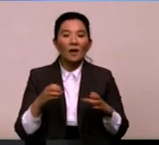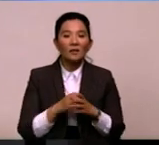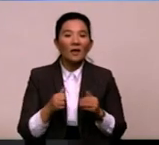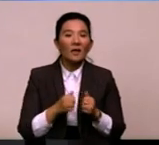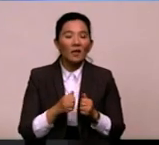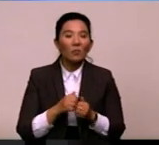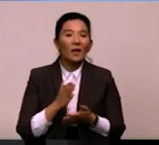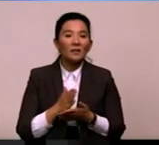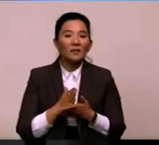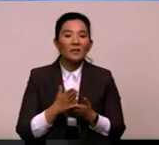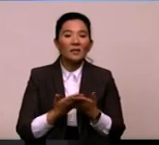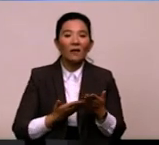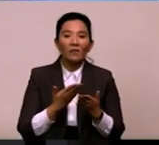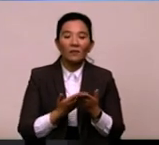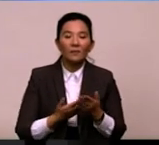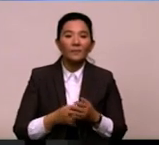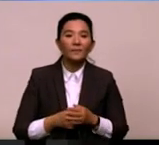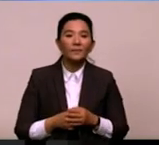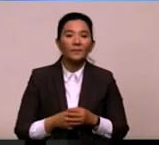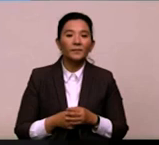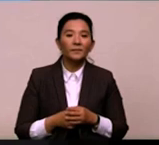находился совет.